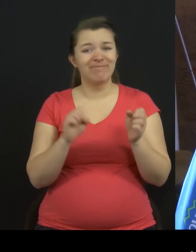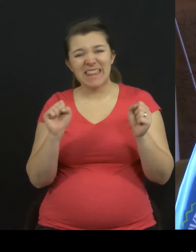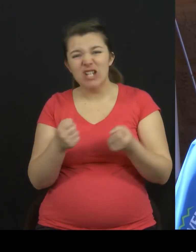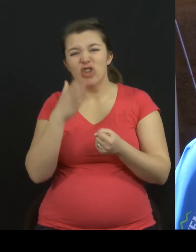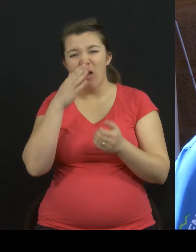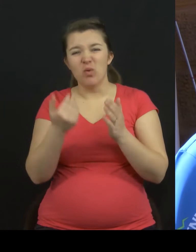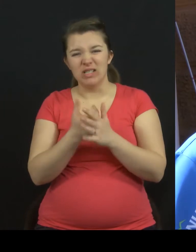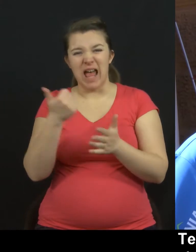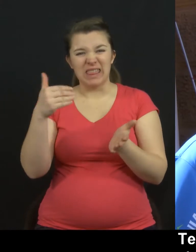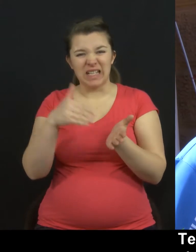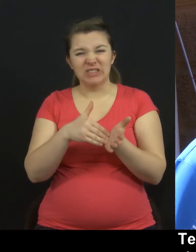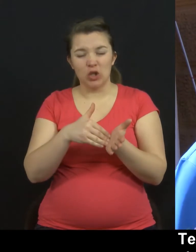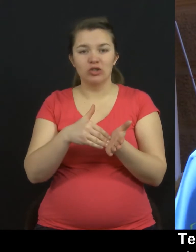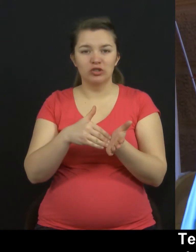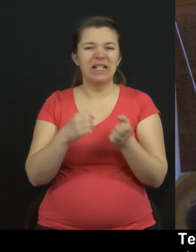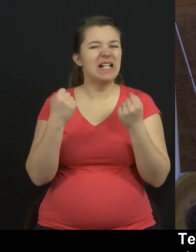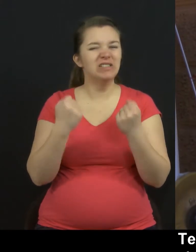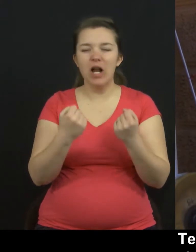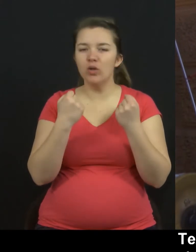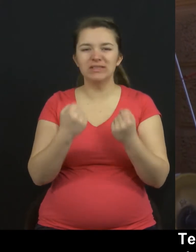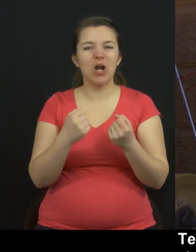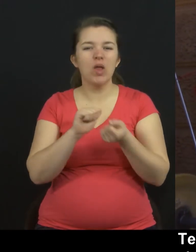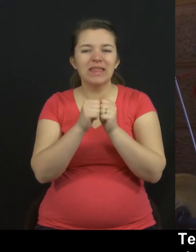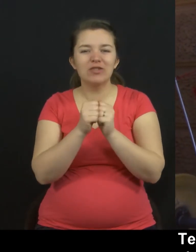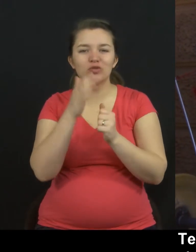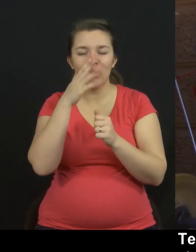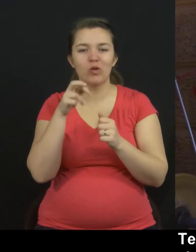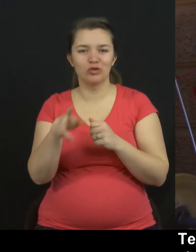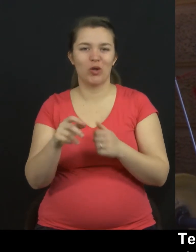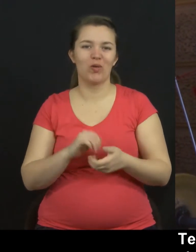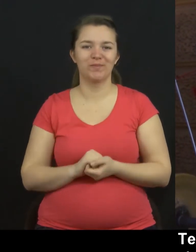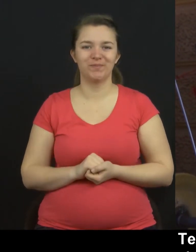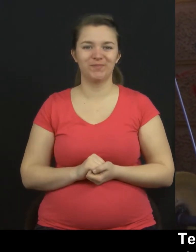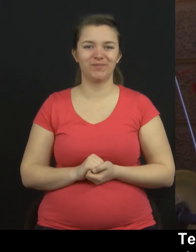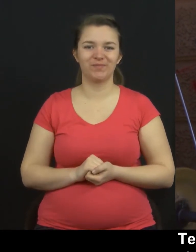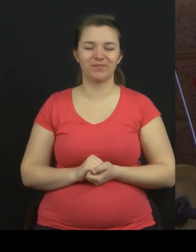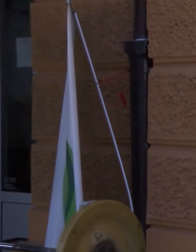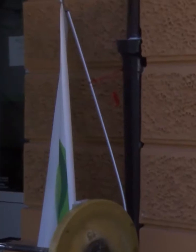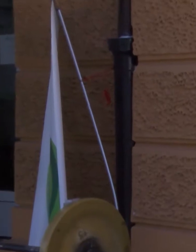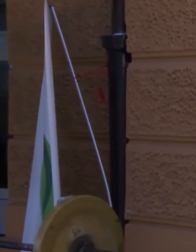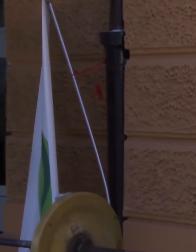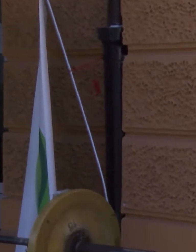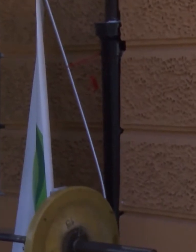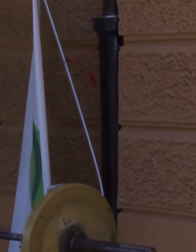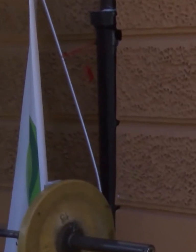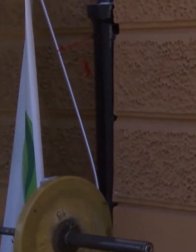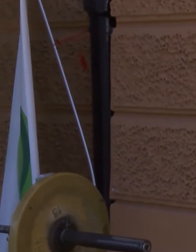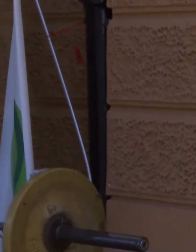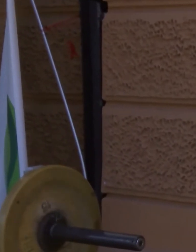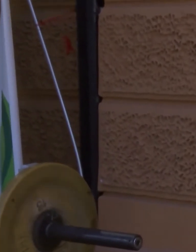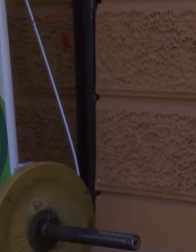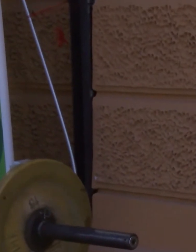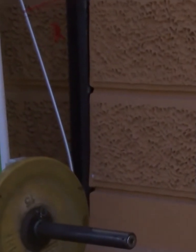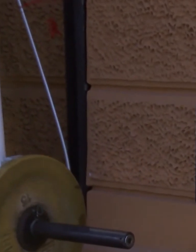kaže? Težka bo za 1000. Zelo, zelo te, na tesno bo šlo.